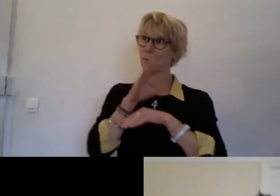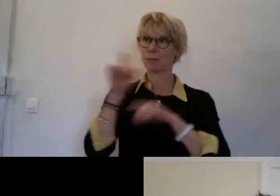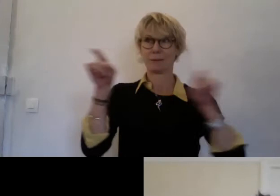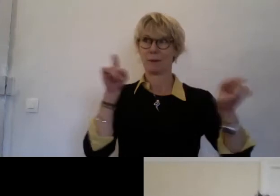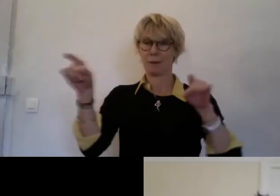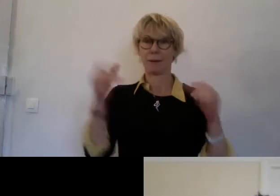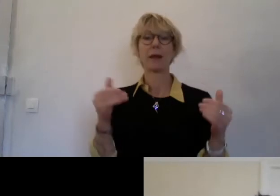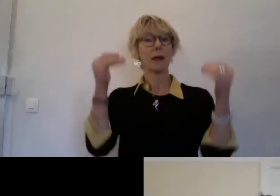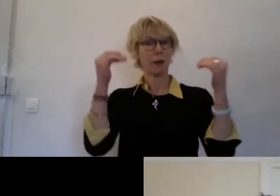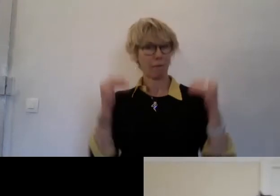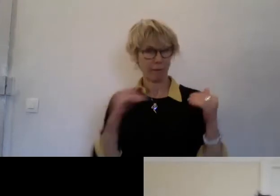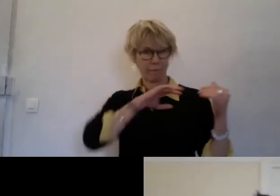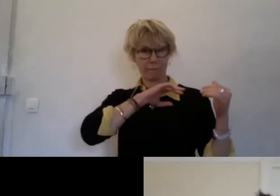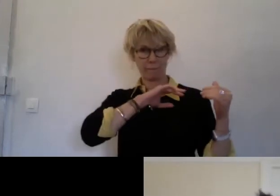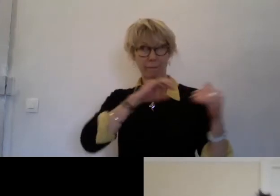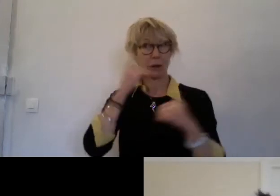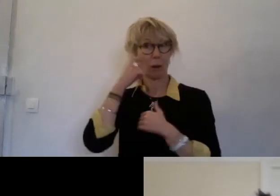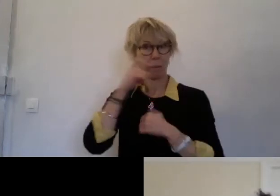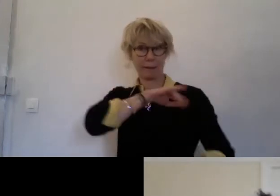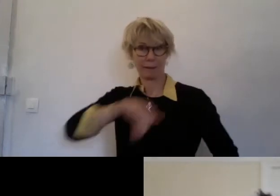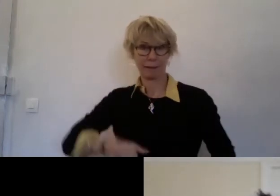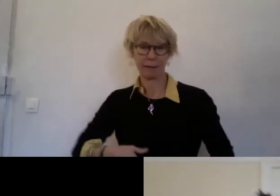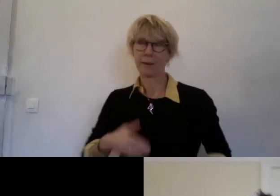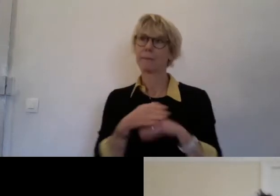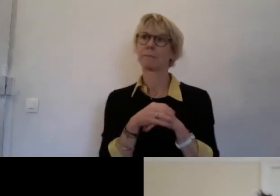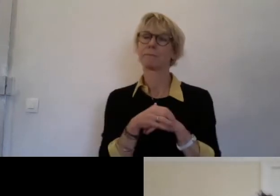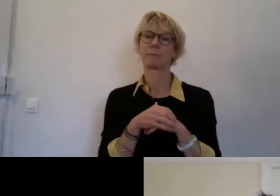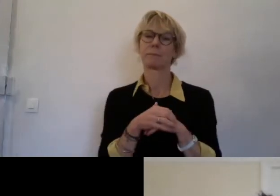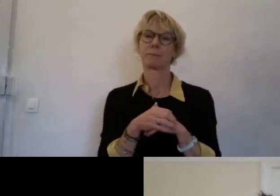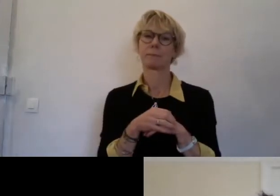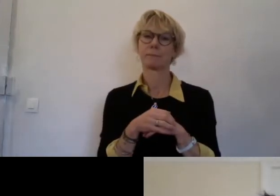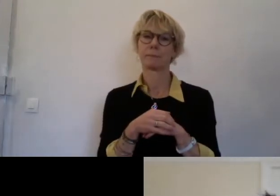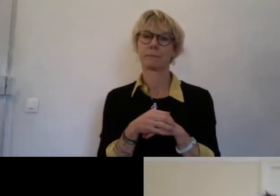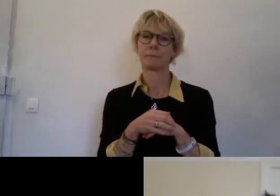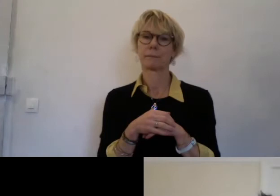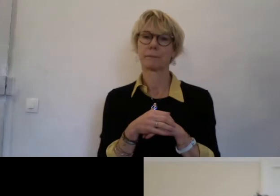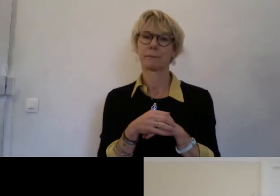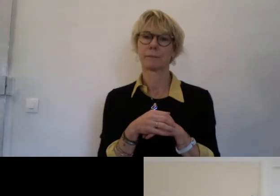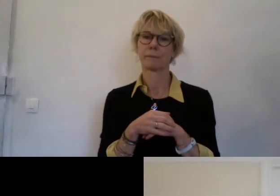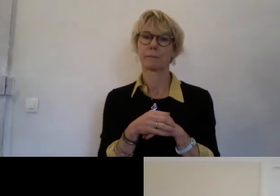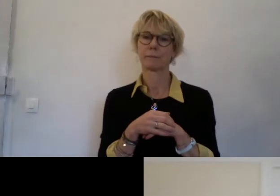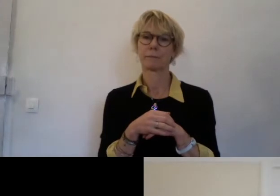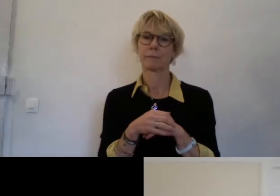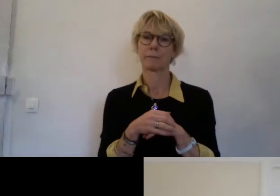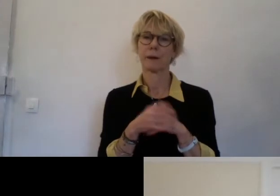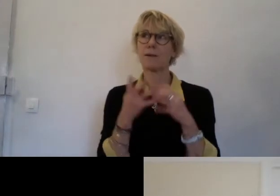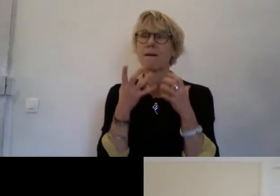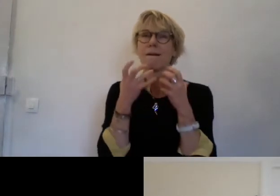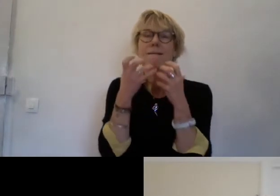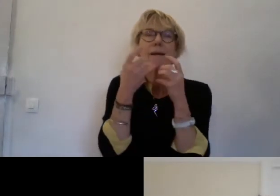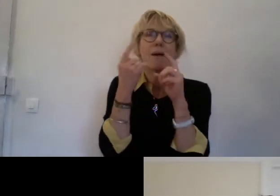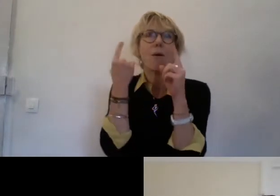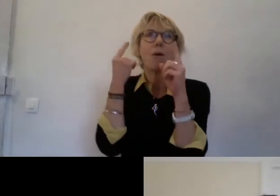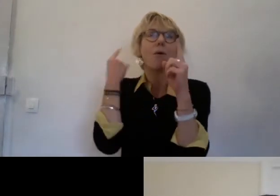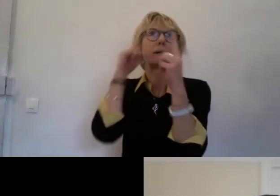sur cette courte intervention que j'ai voulu rapide, sur l'ambition interactive de ce